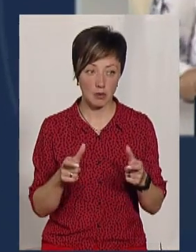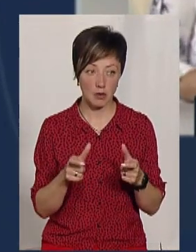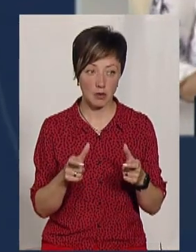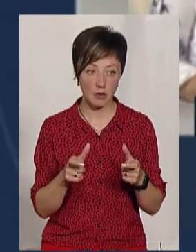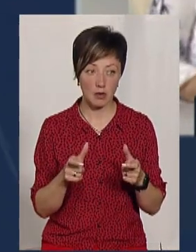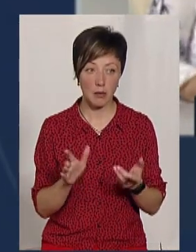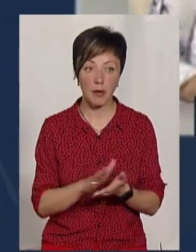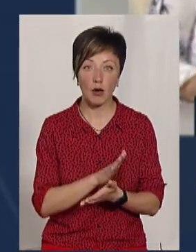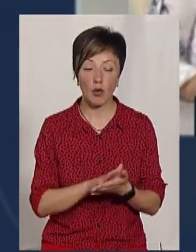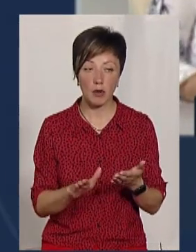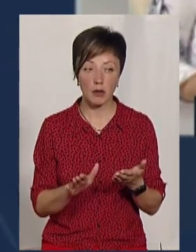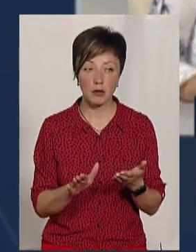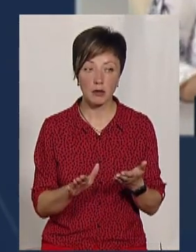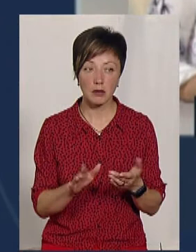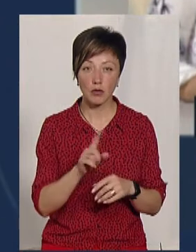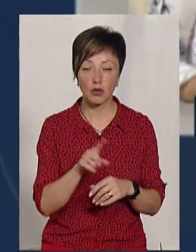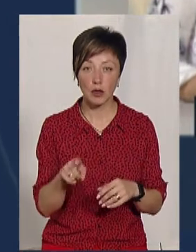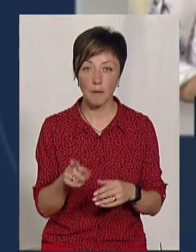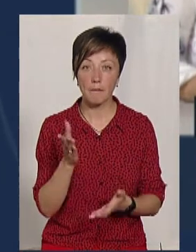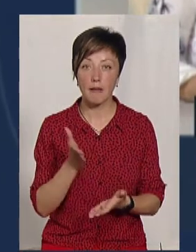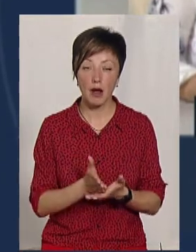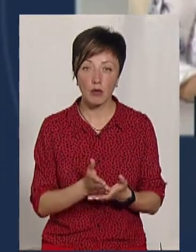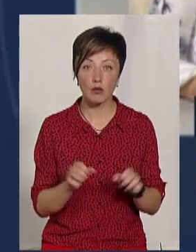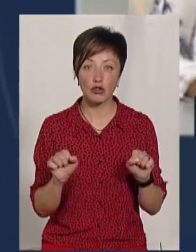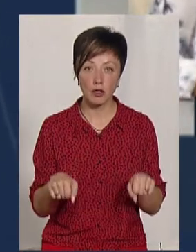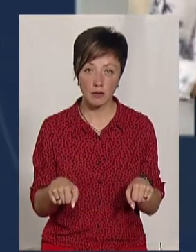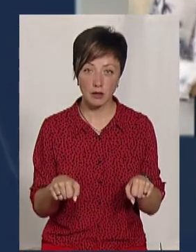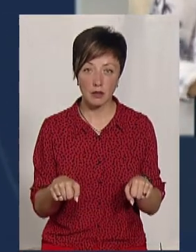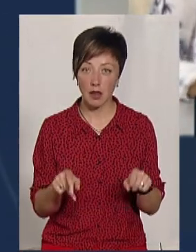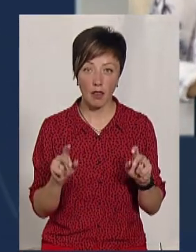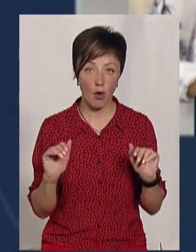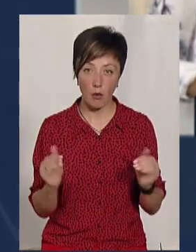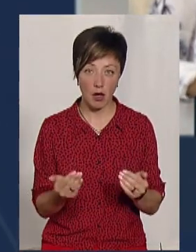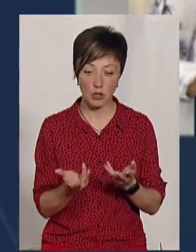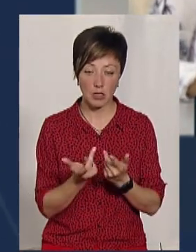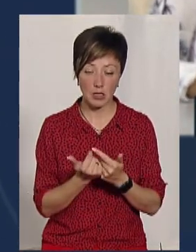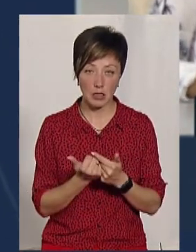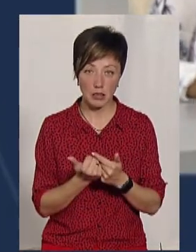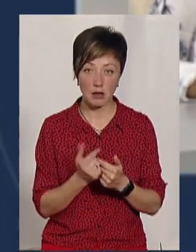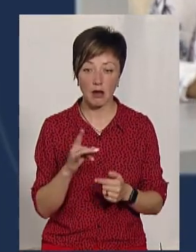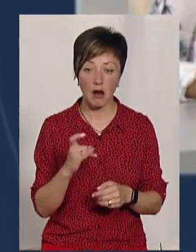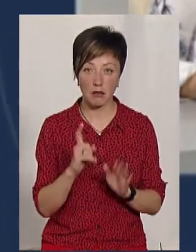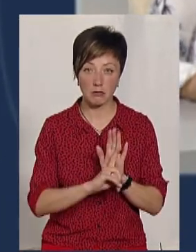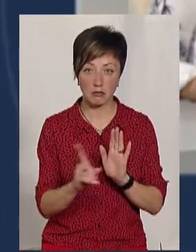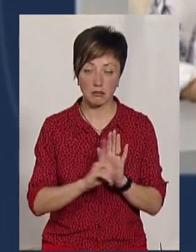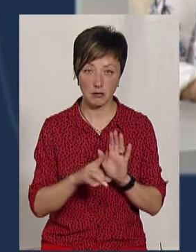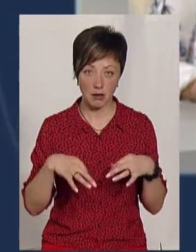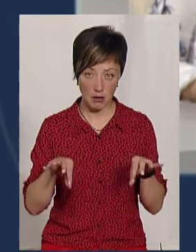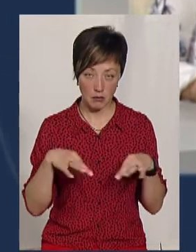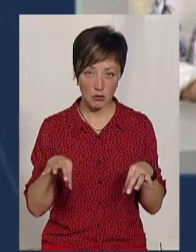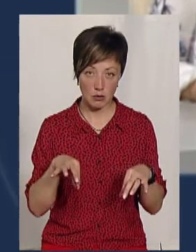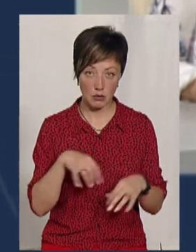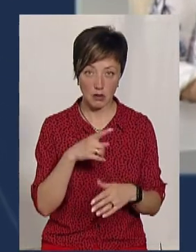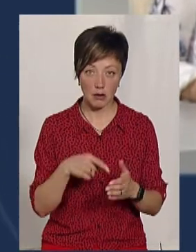квитками пільговими, вони мають можливість необмежену кількість разів проїхати у